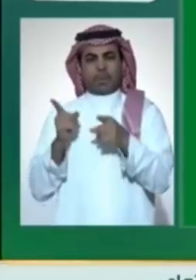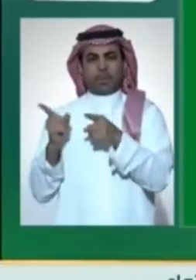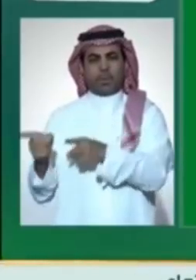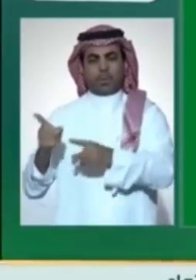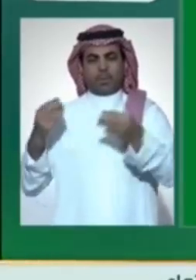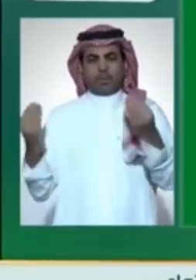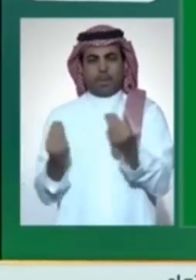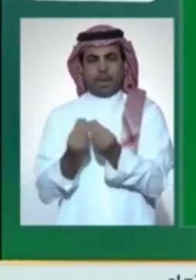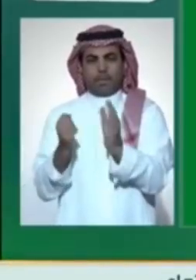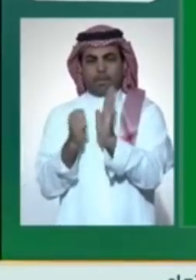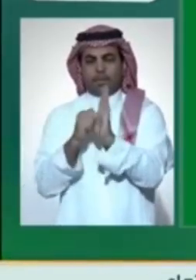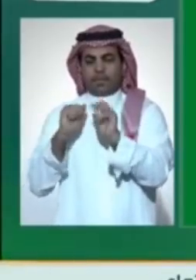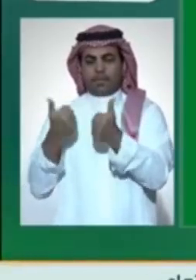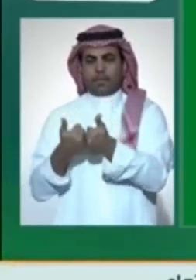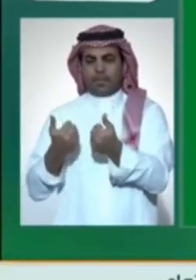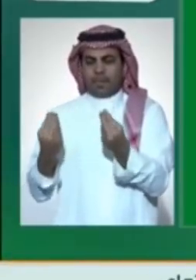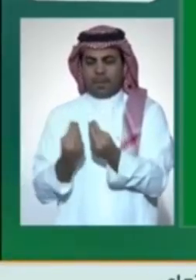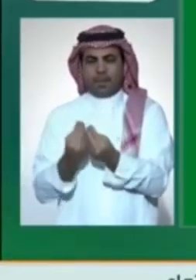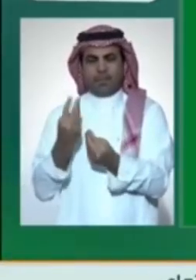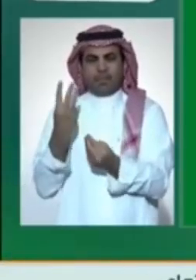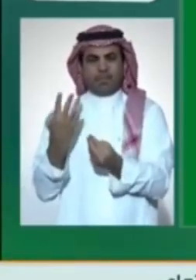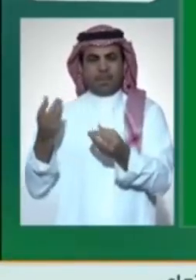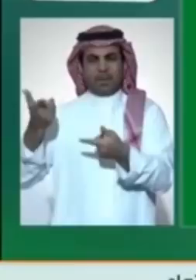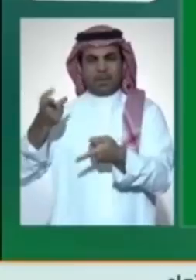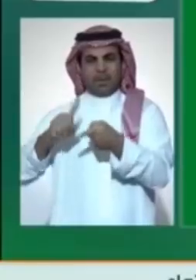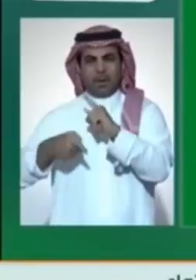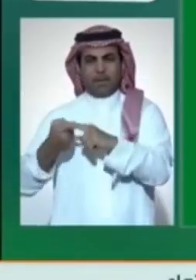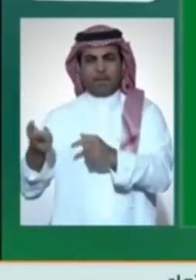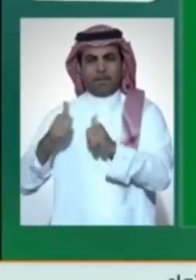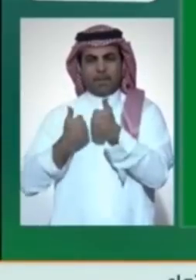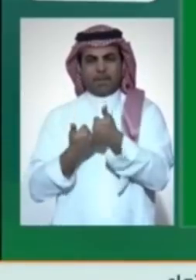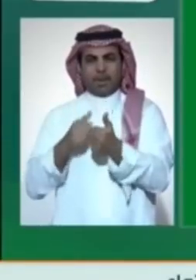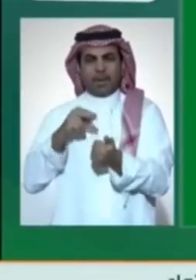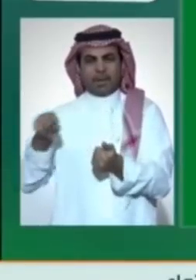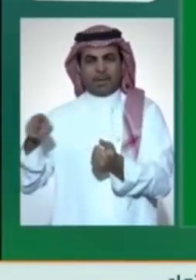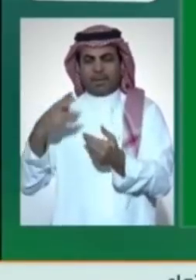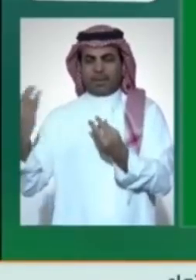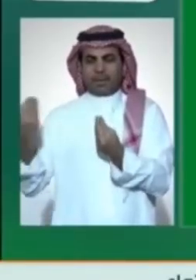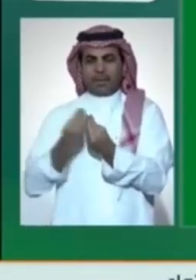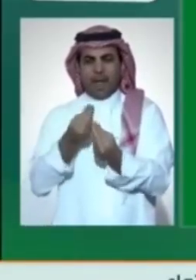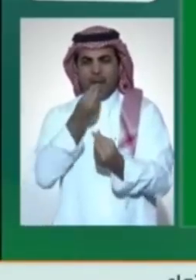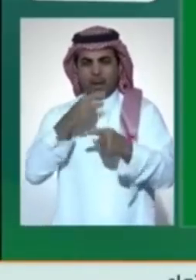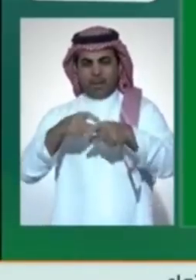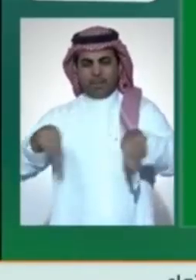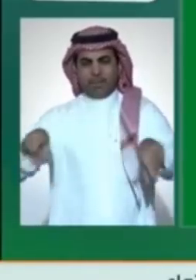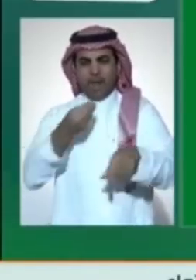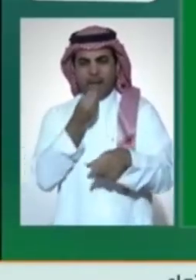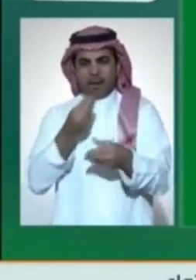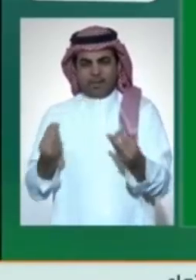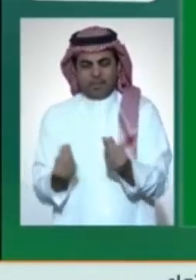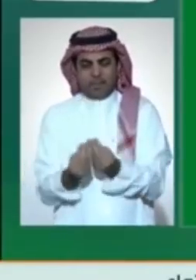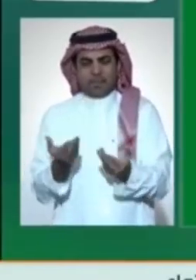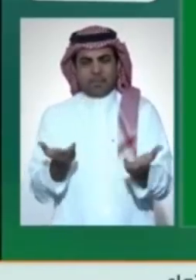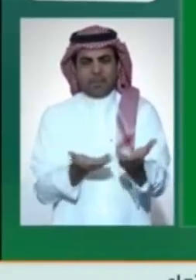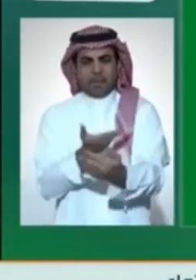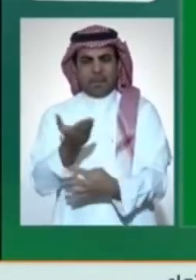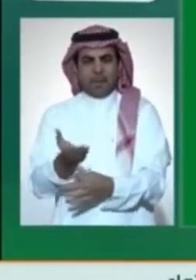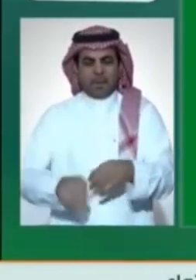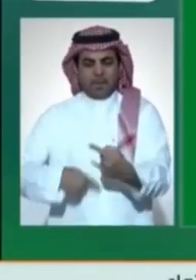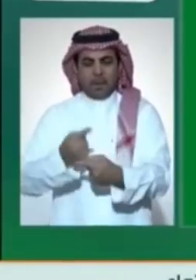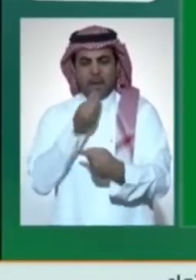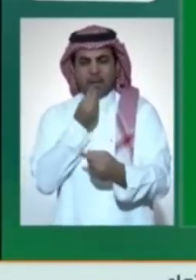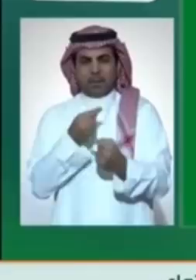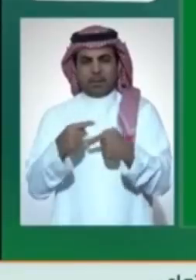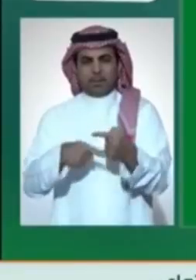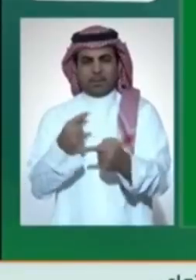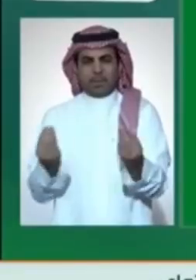في منزل، أو التقاء مجموعة من الأسر في منزل، أو التقائهم على مائدة أو على وجبة يجتمعون حولها بشكل مكثف،